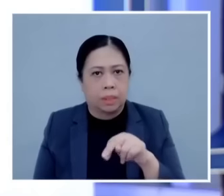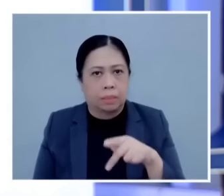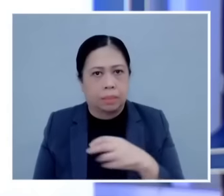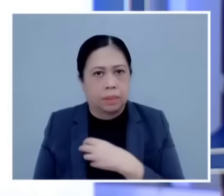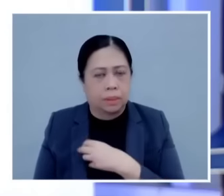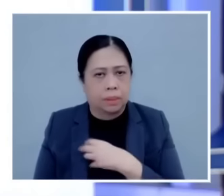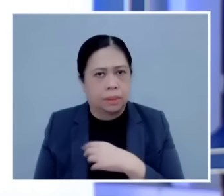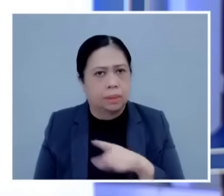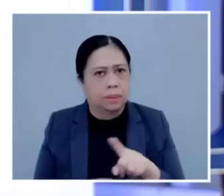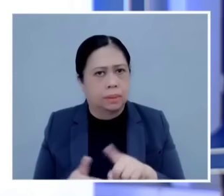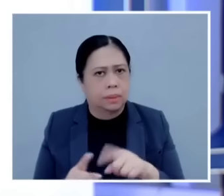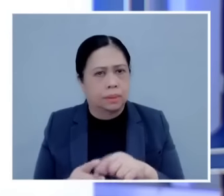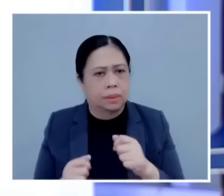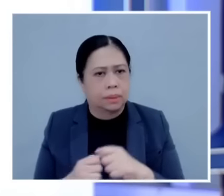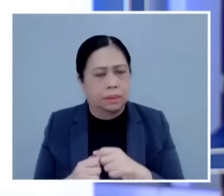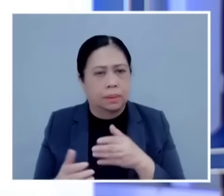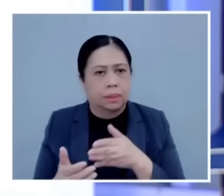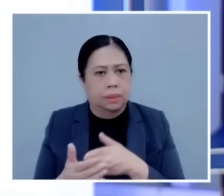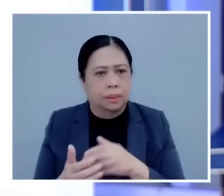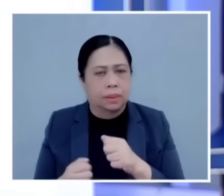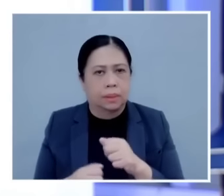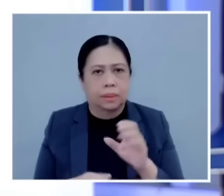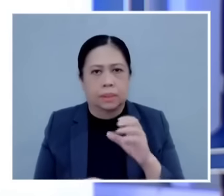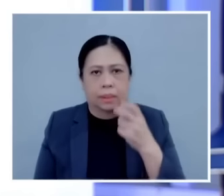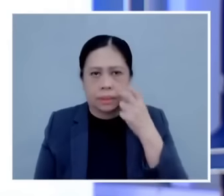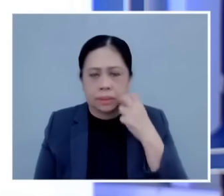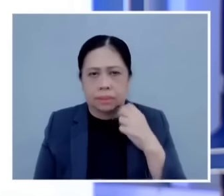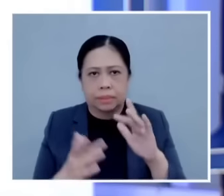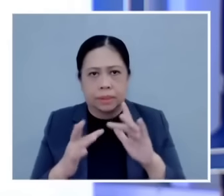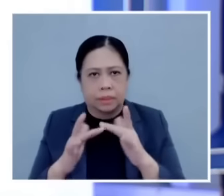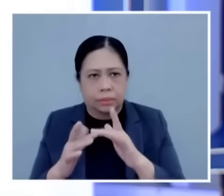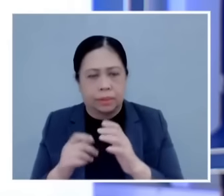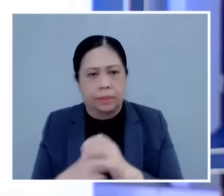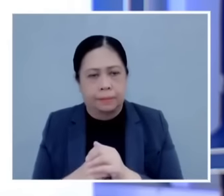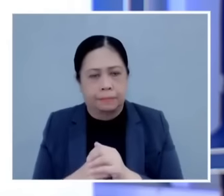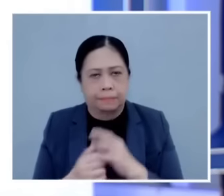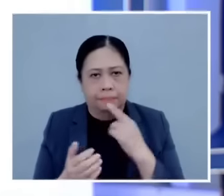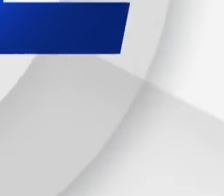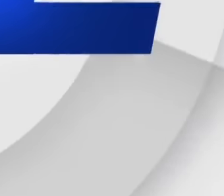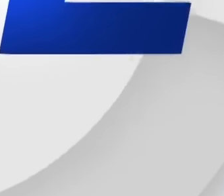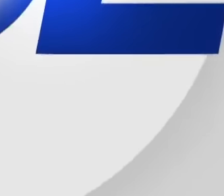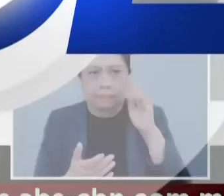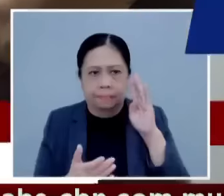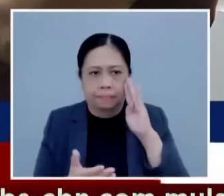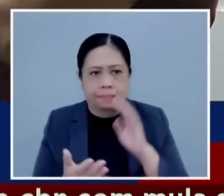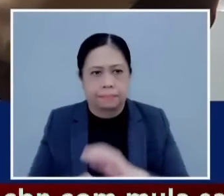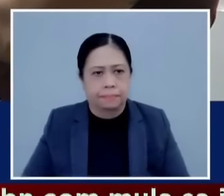ahensya ang laban kontra cybercrime. Nagpapatrol, Nico Bawa.